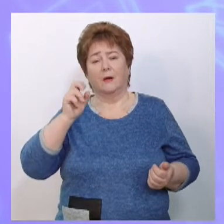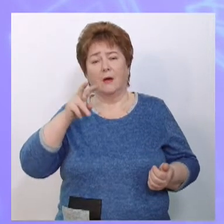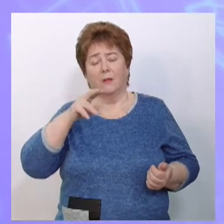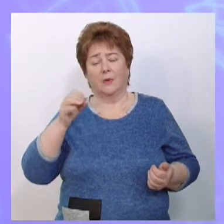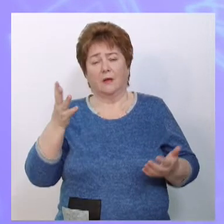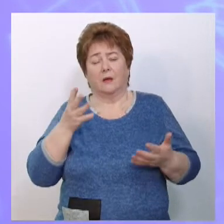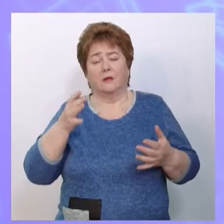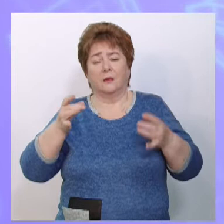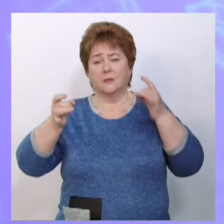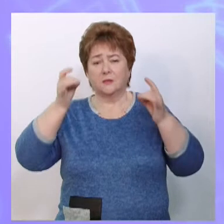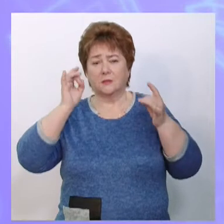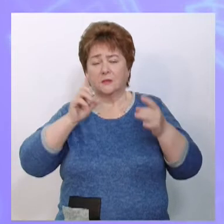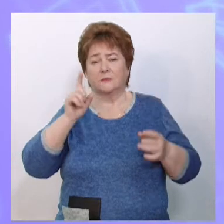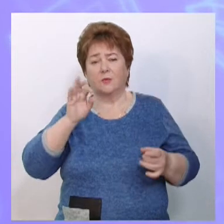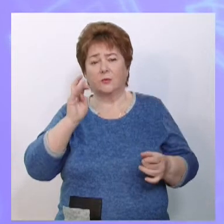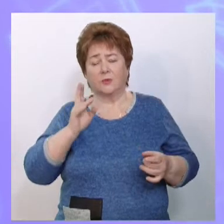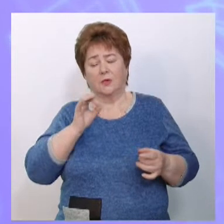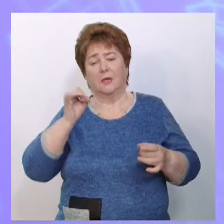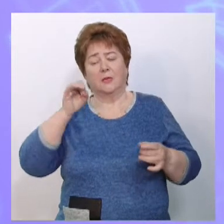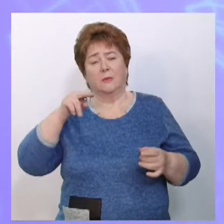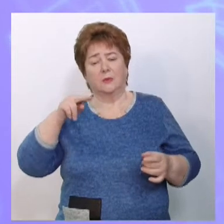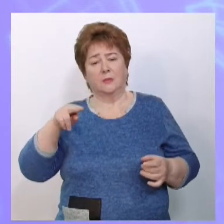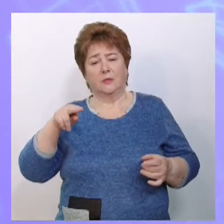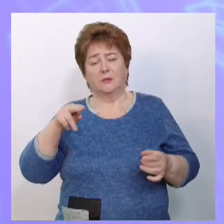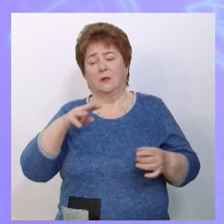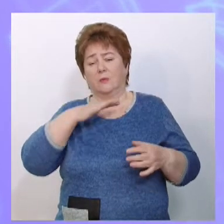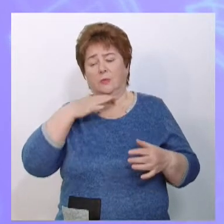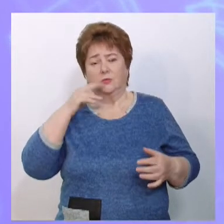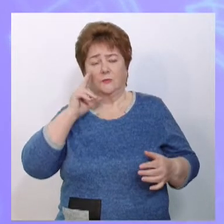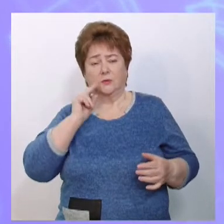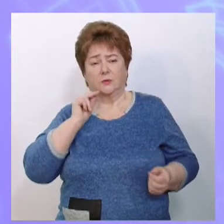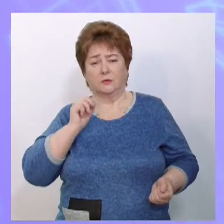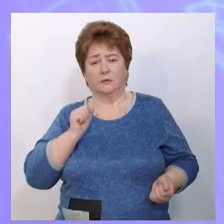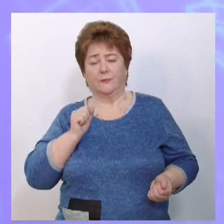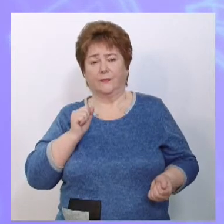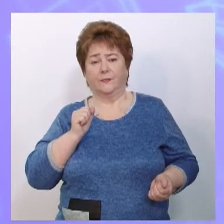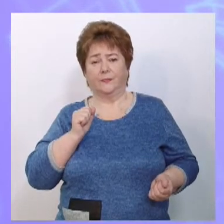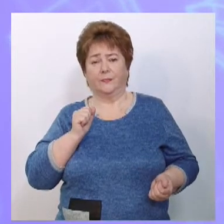какие? Звонкие. Именительный падеж, множественное число.